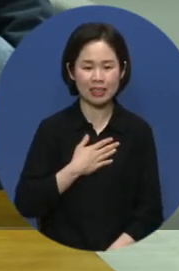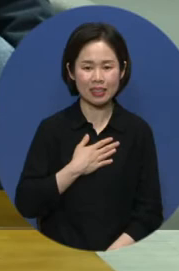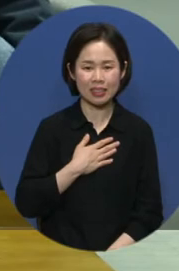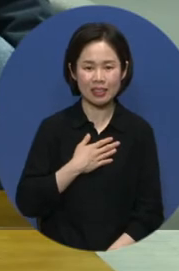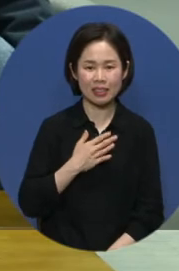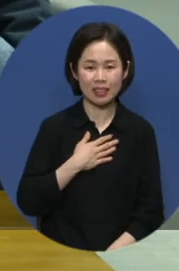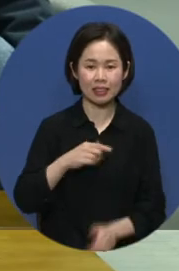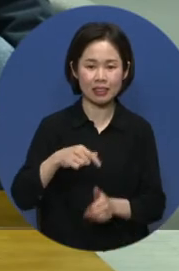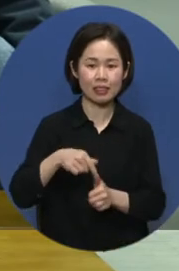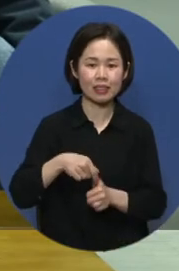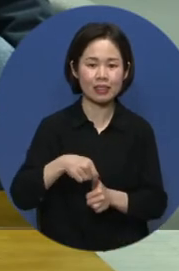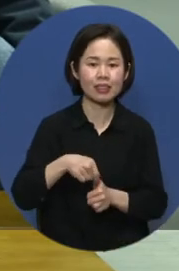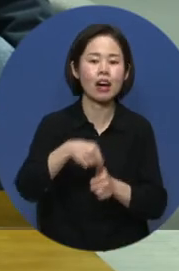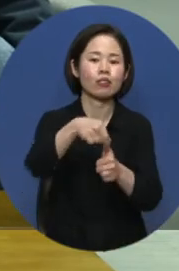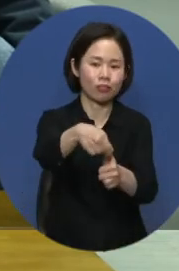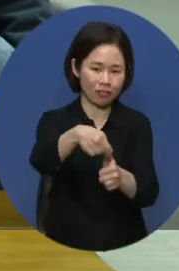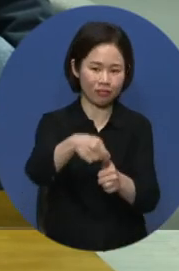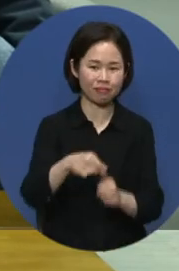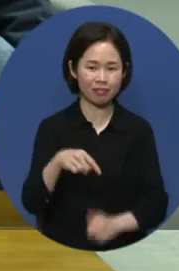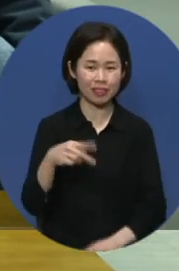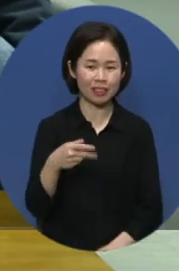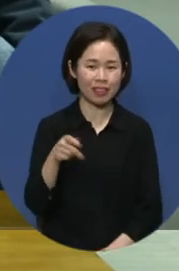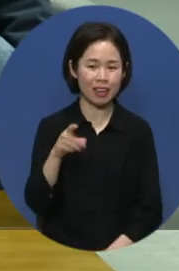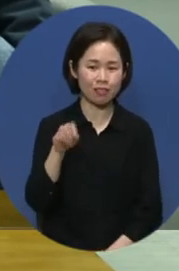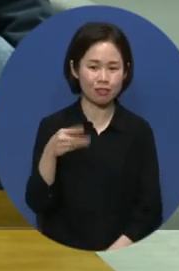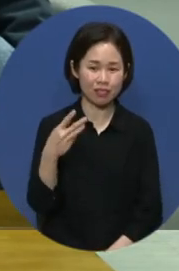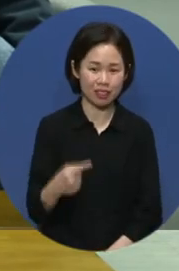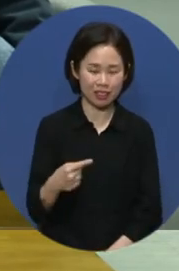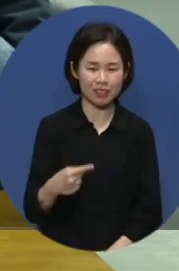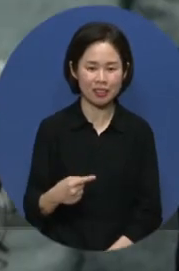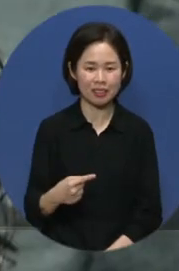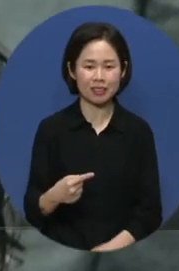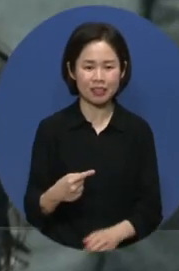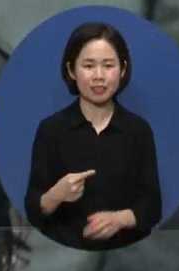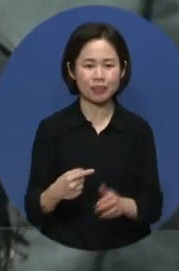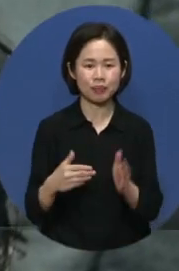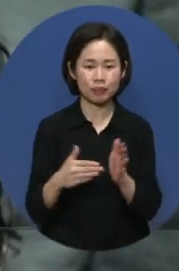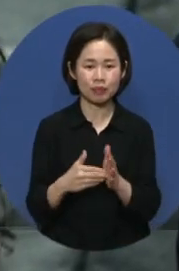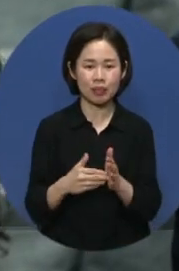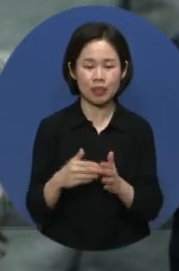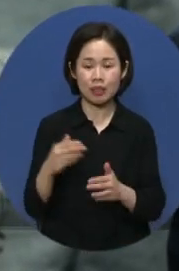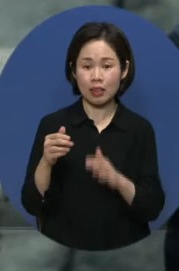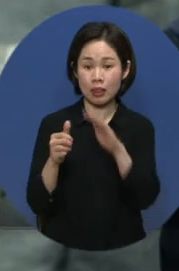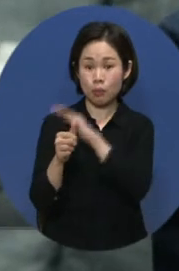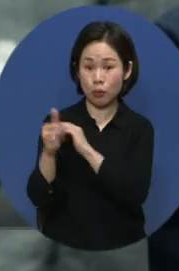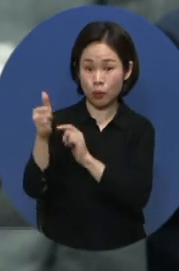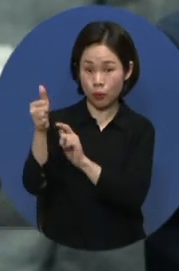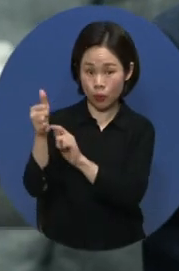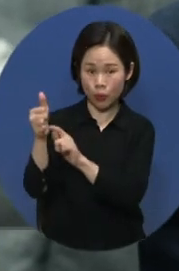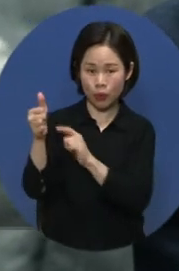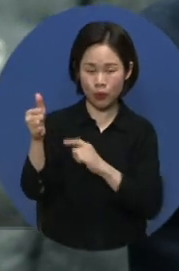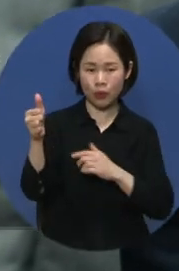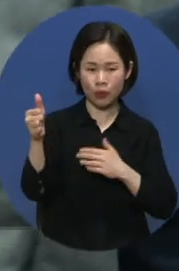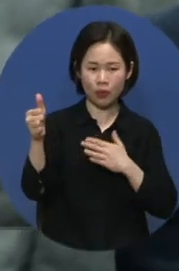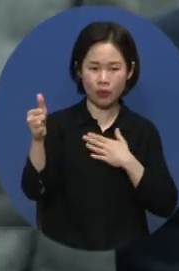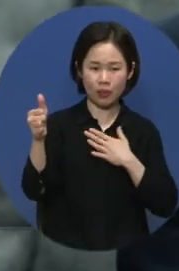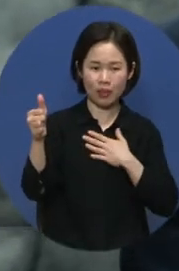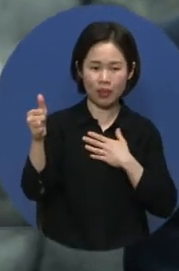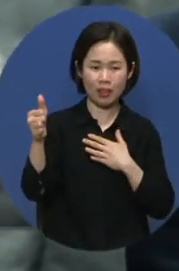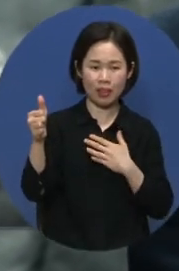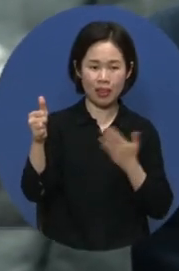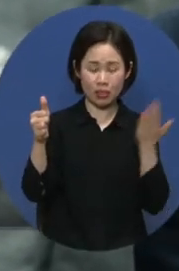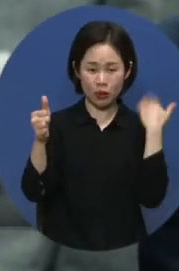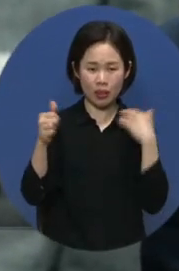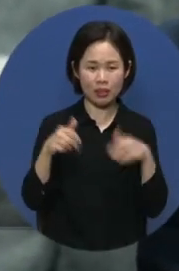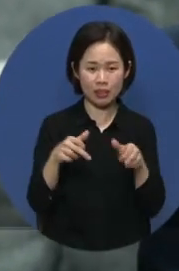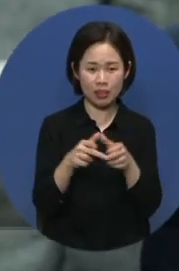스카우트 형태로 이제 일을 하게 되었고요. 대표님과는 개인적으로 전에 이제 장애인